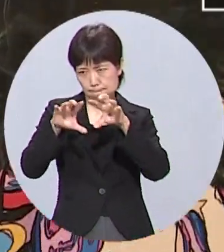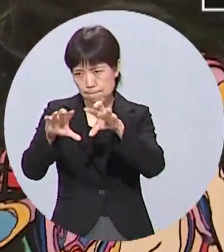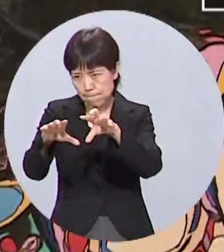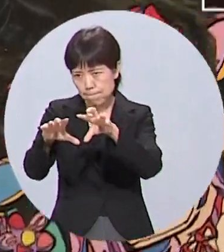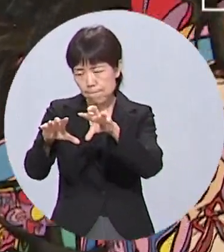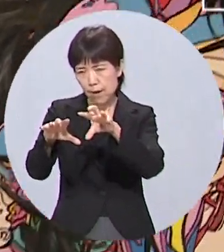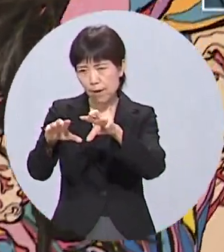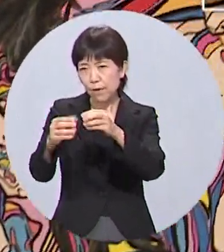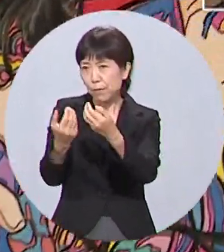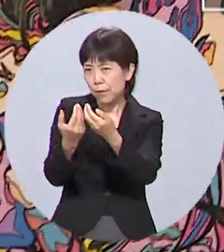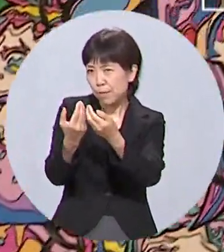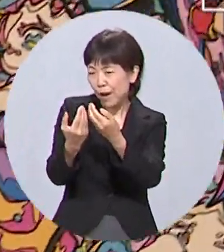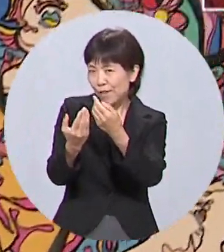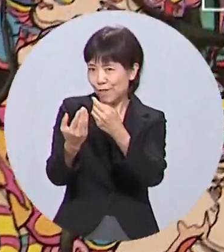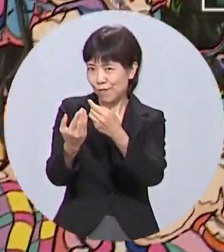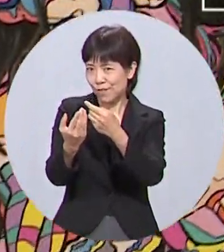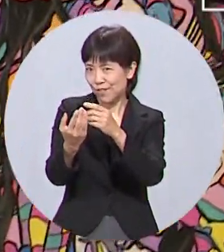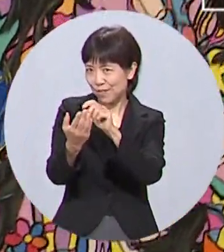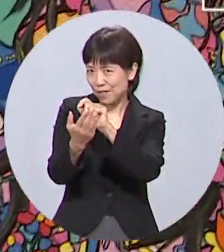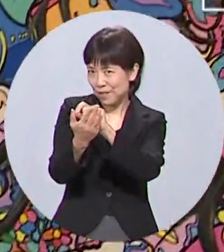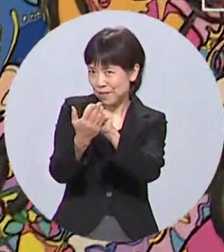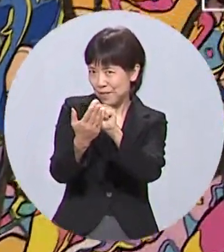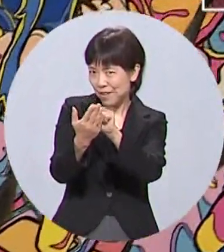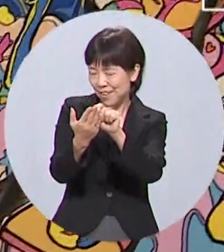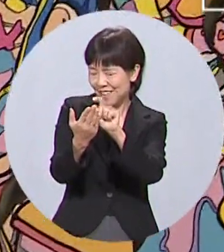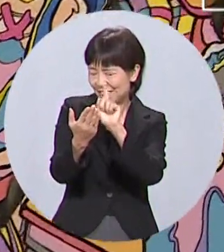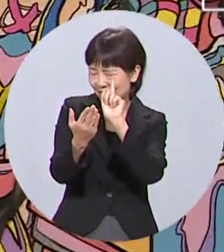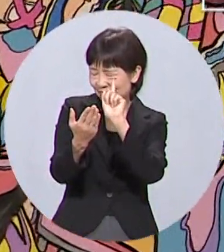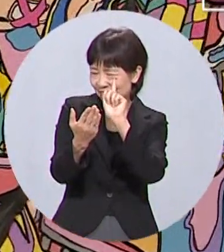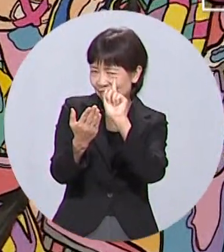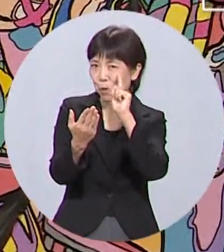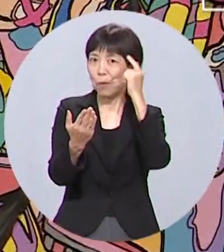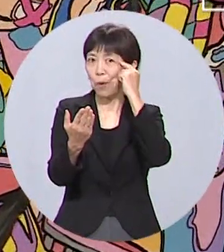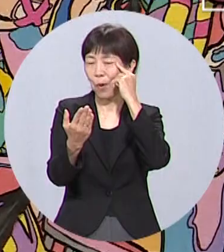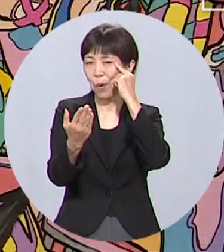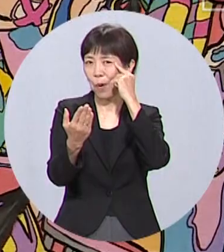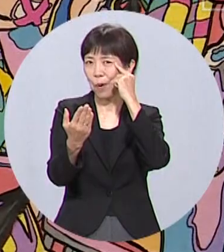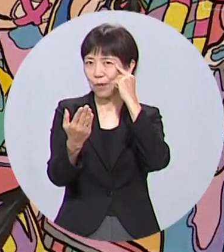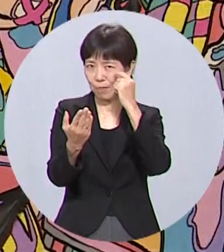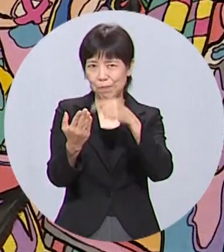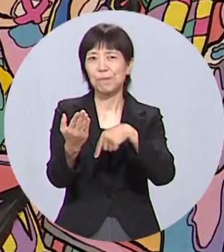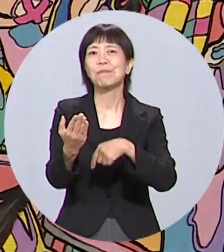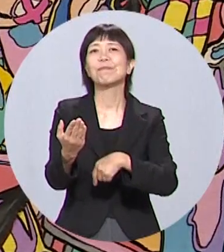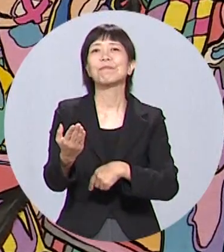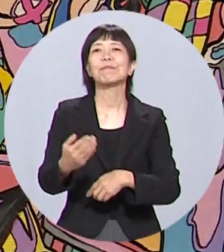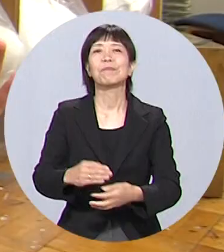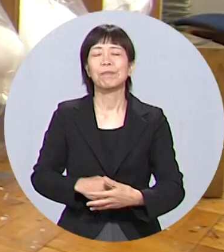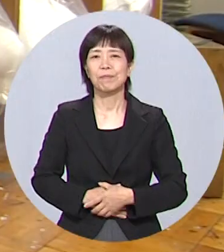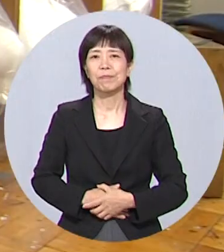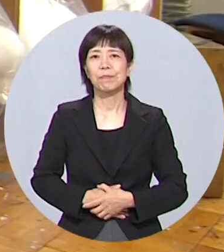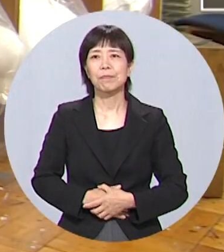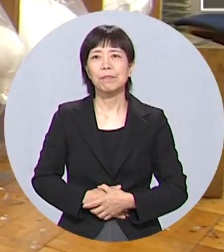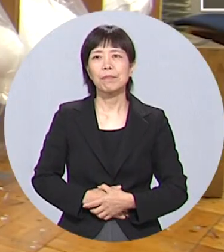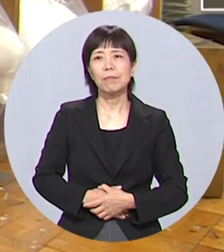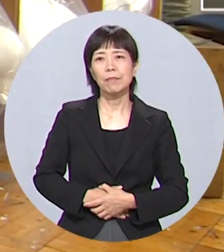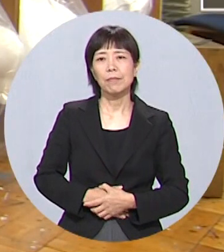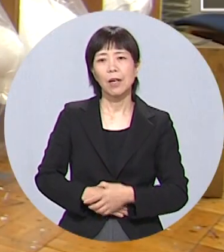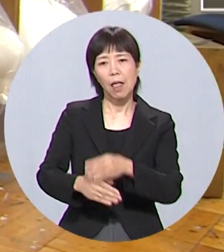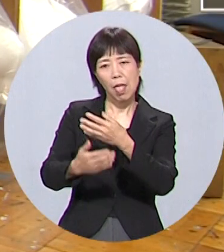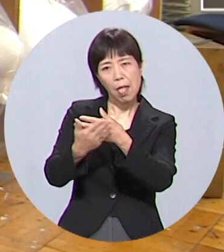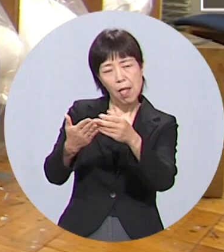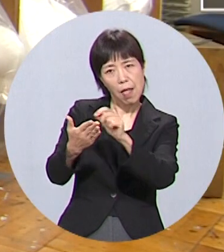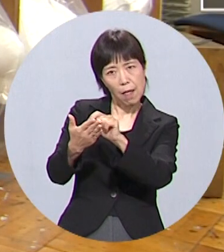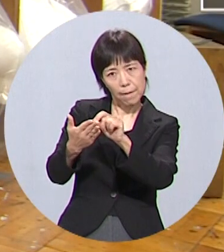じに気味悪くまとめたかったので、そういうコンセプトを意識してます。イラストの描き込み